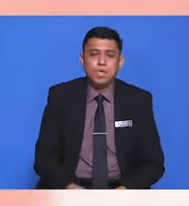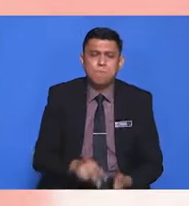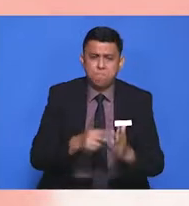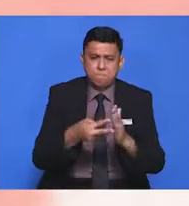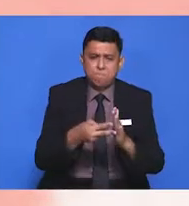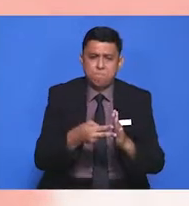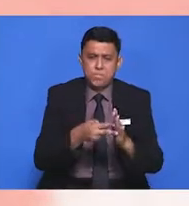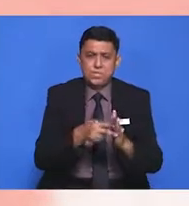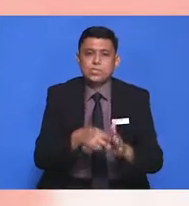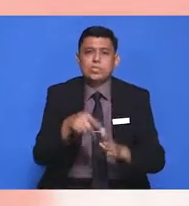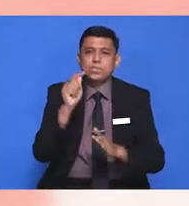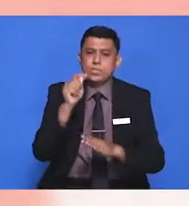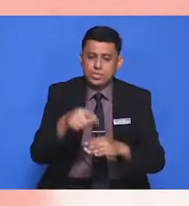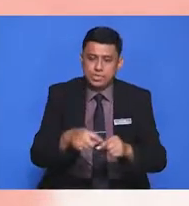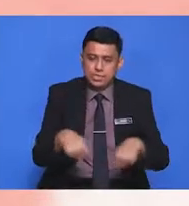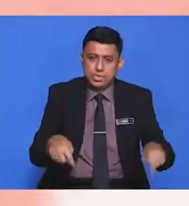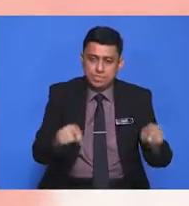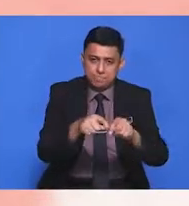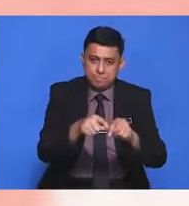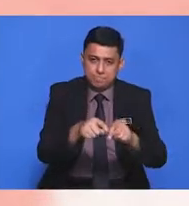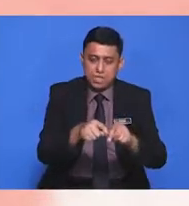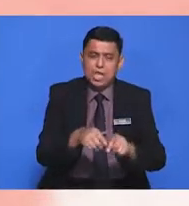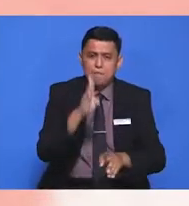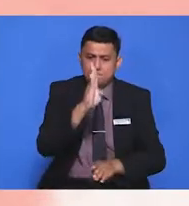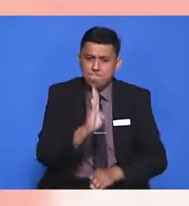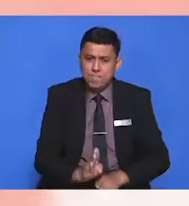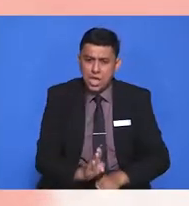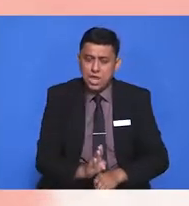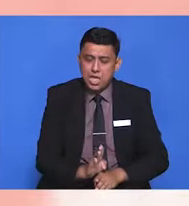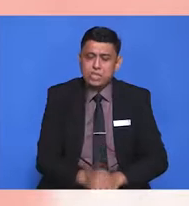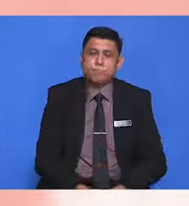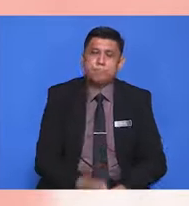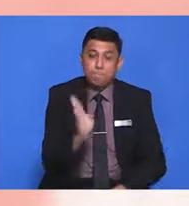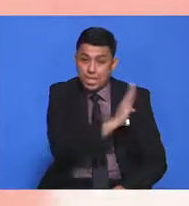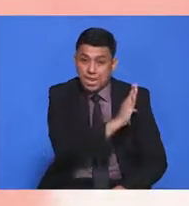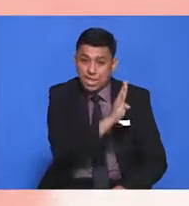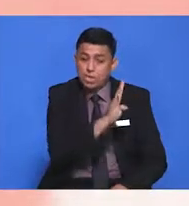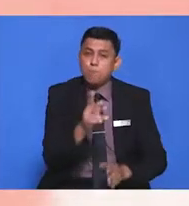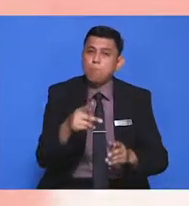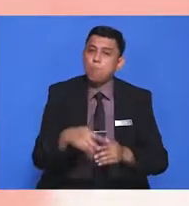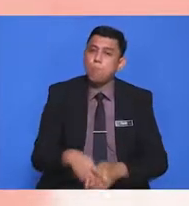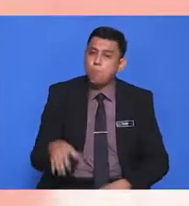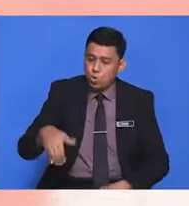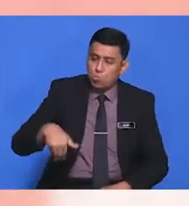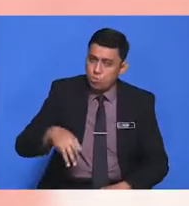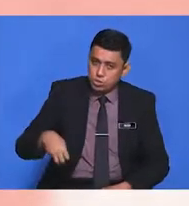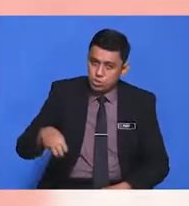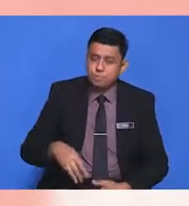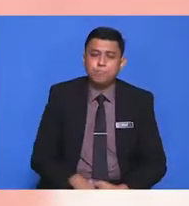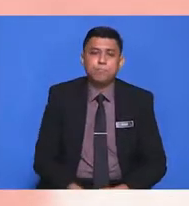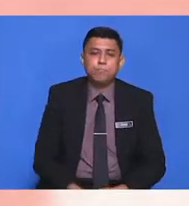tasik. Tasik ini terletak di bahagian barat Kemboja dan merupakan tasik air tawar semula jadi terbesar di Asia